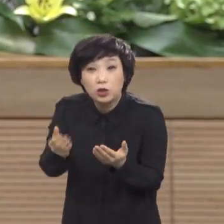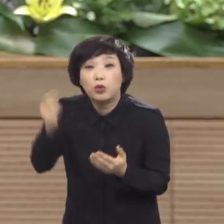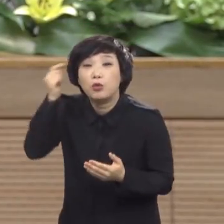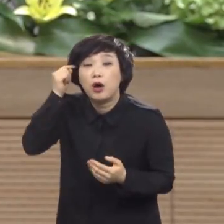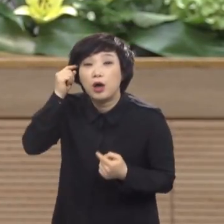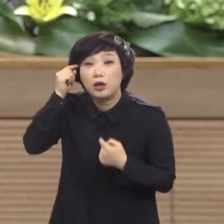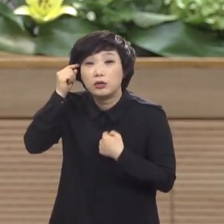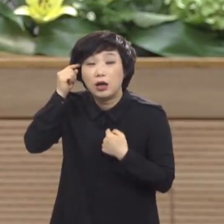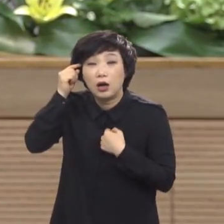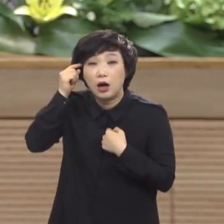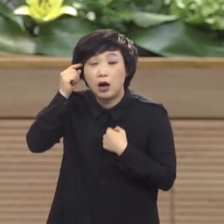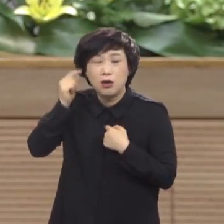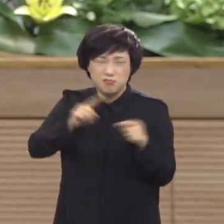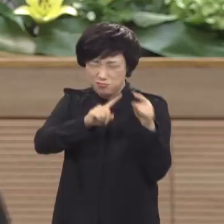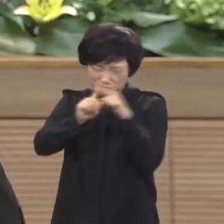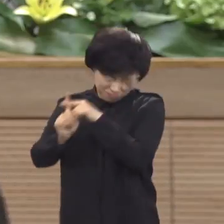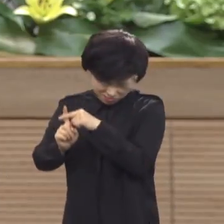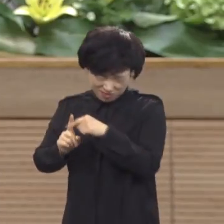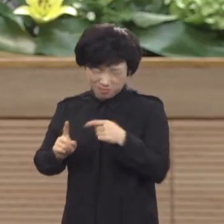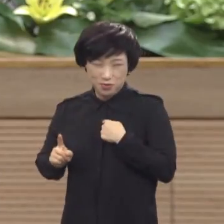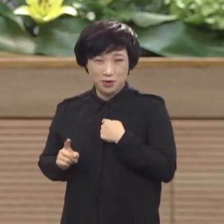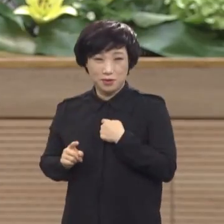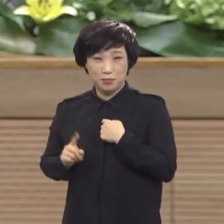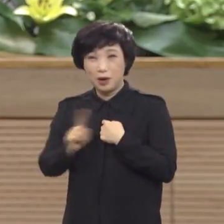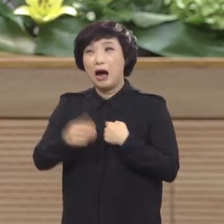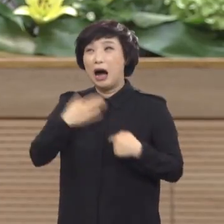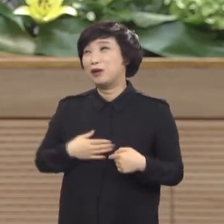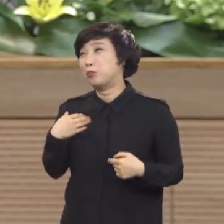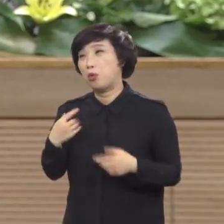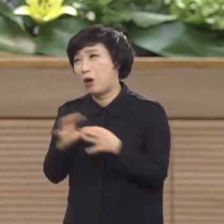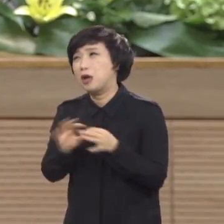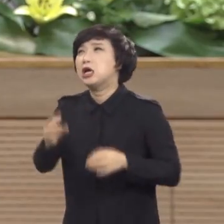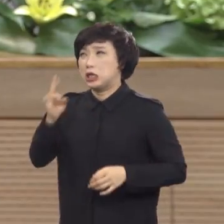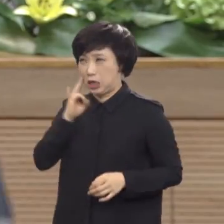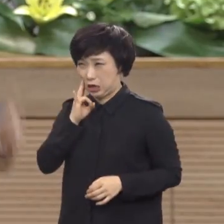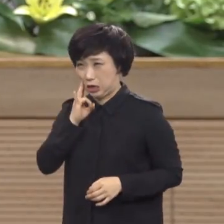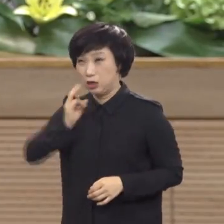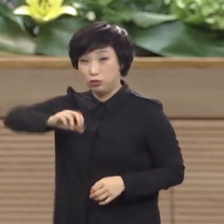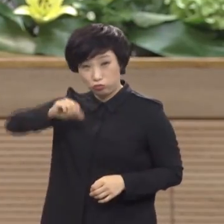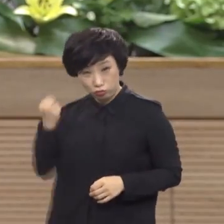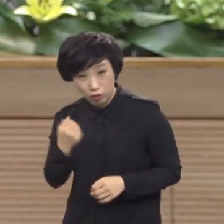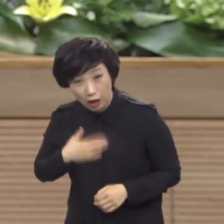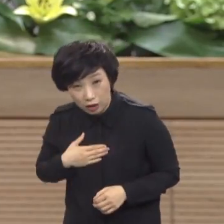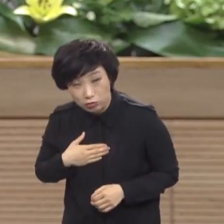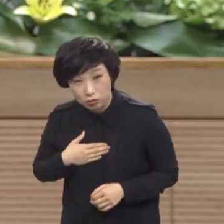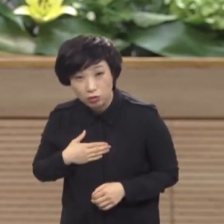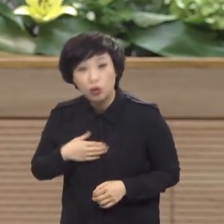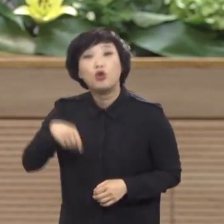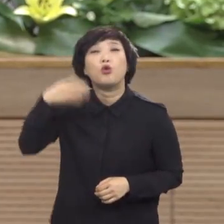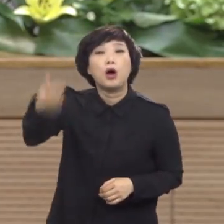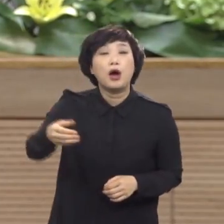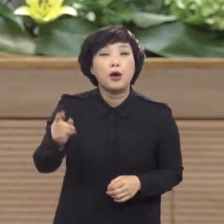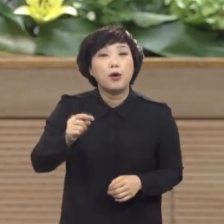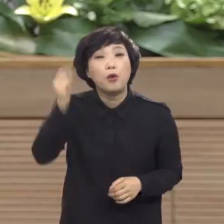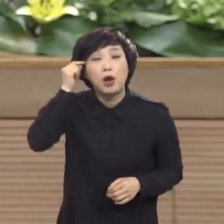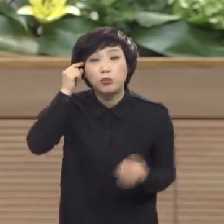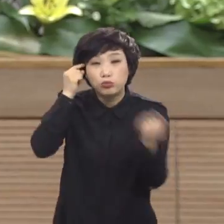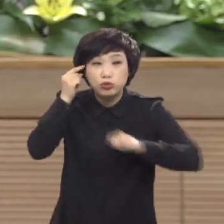것은 무조건 알든 모르든 해야 할 이유가 없어. 그 뒤에는 죽음이